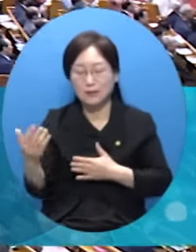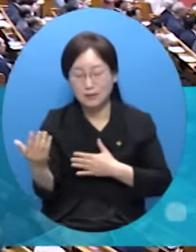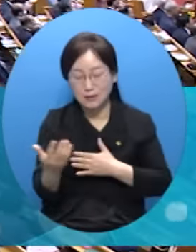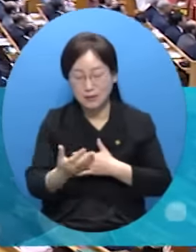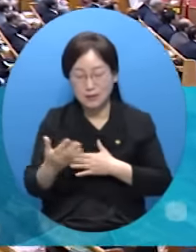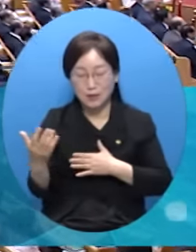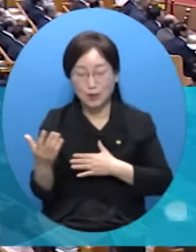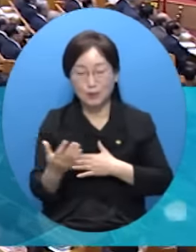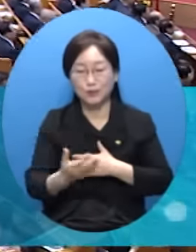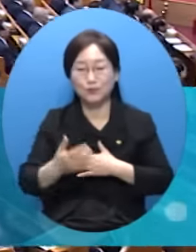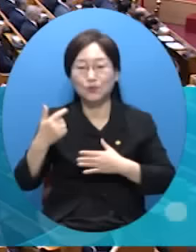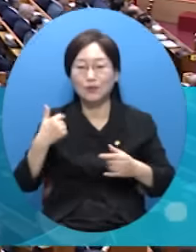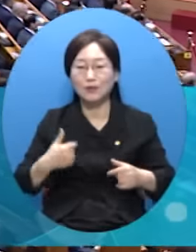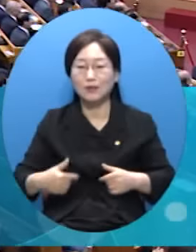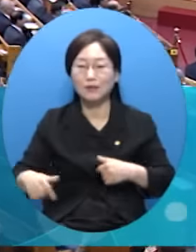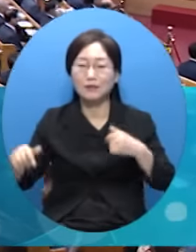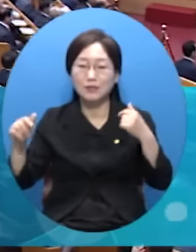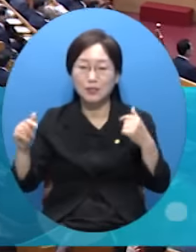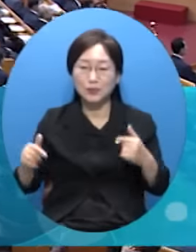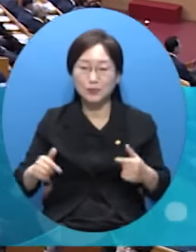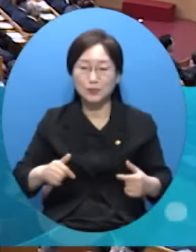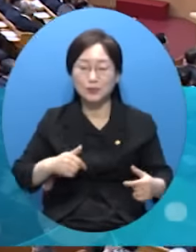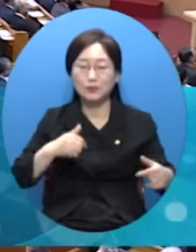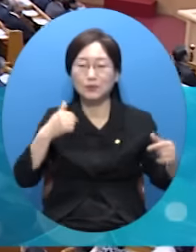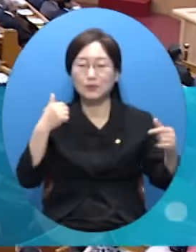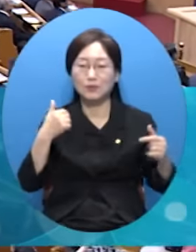사랑스레 아픔과